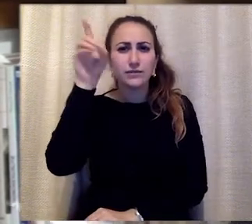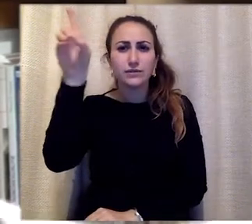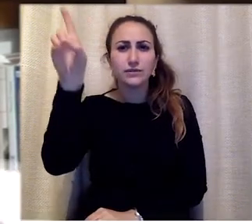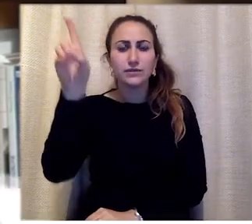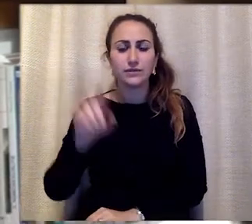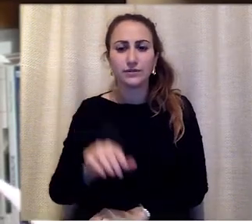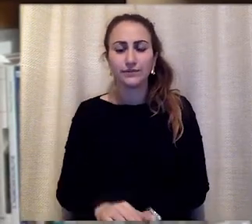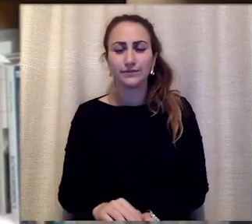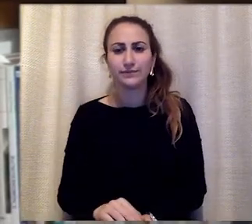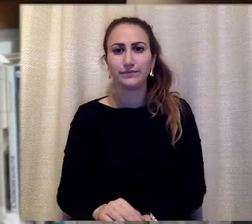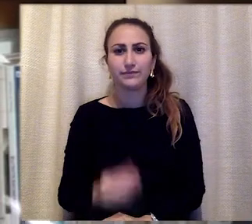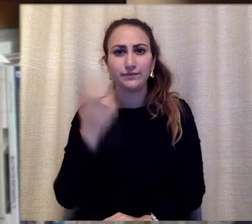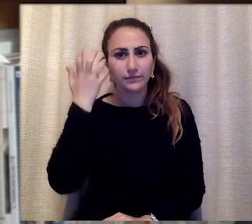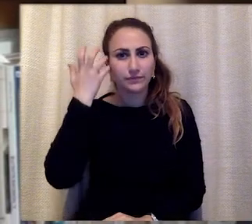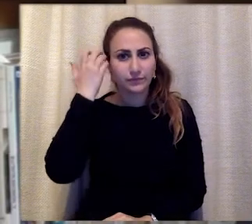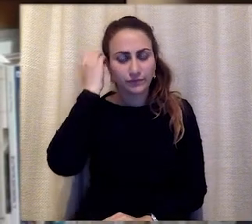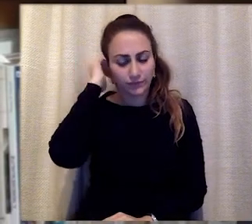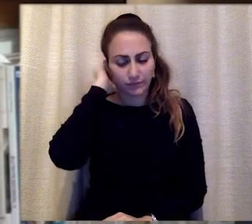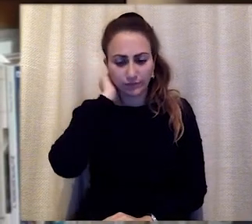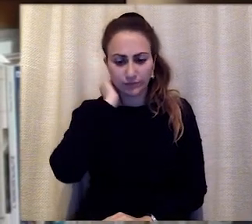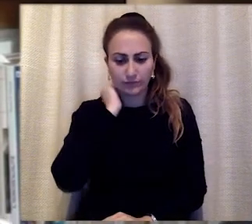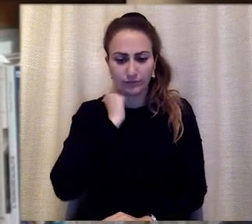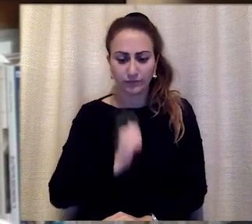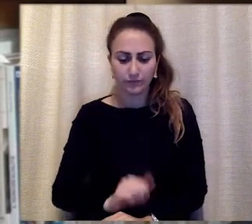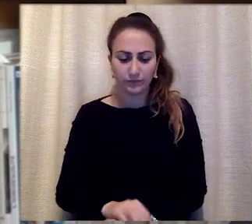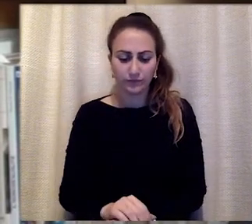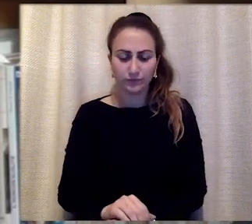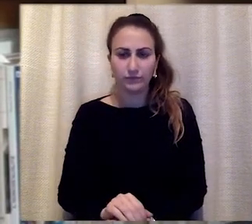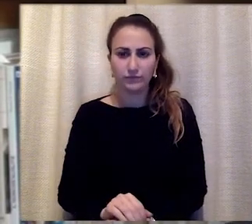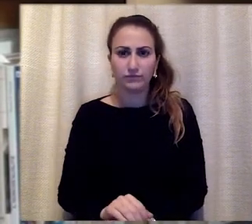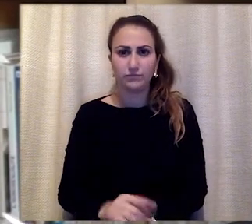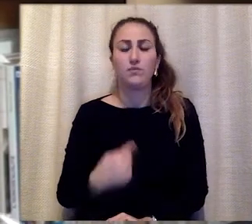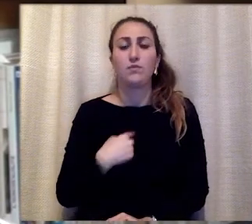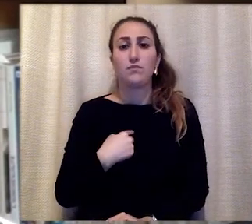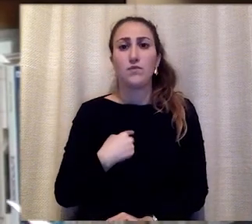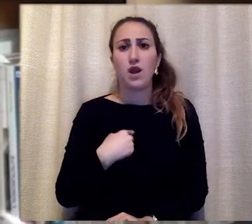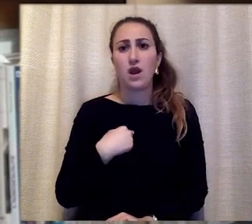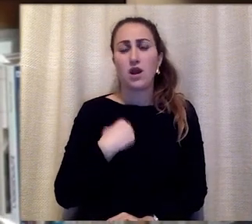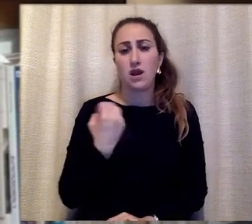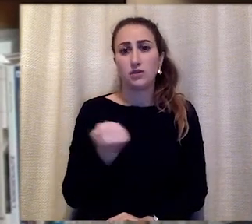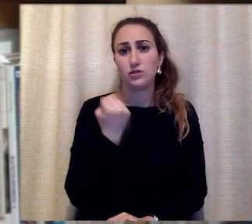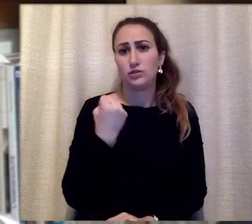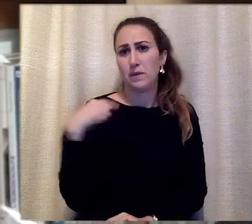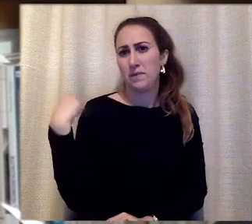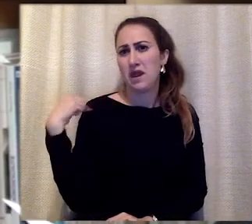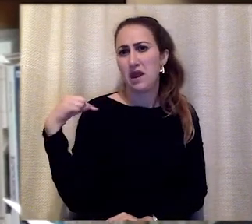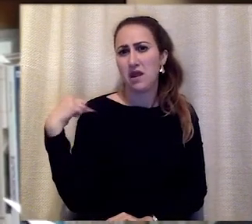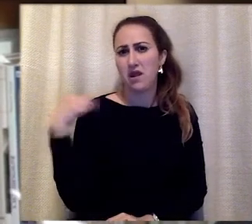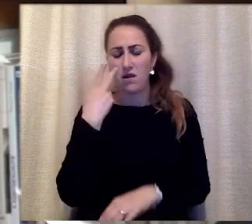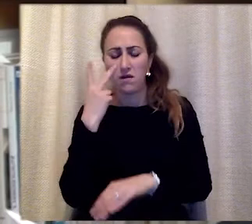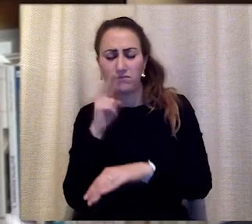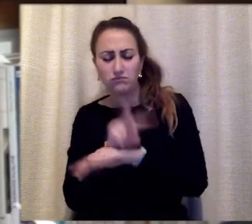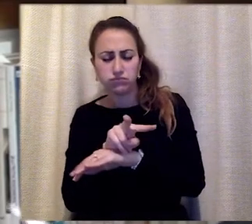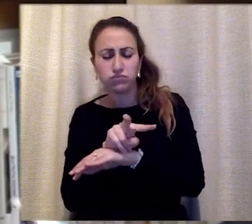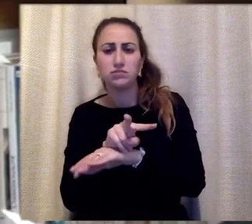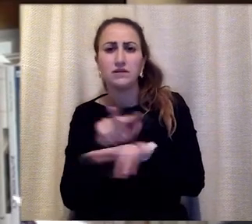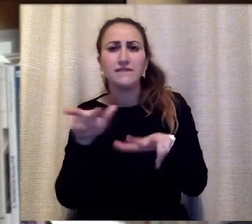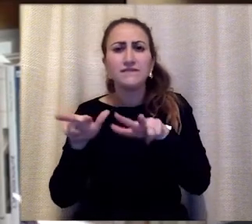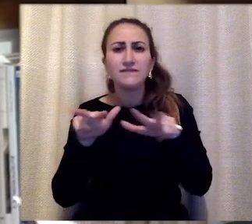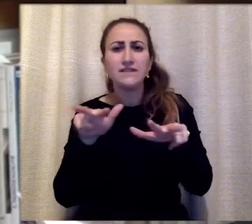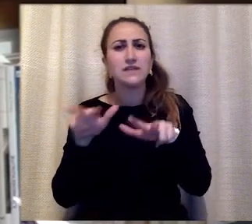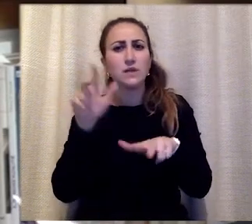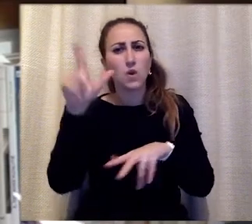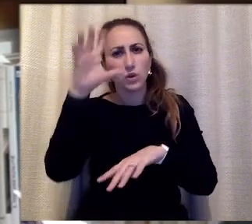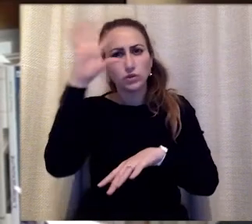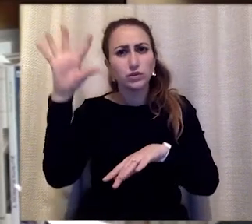J'étais beaucoup frappé cette semaine par le témoignage d'un médecin de la région de Lombardie en